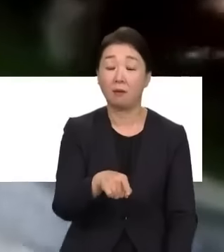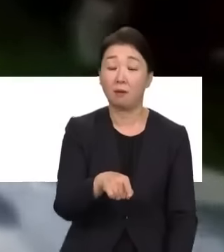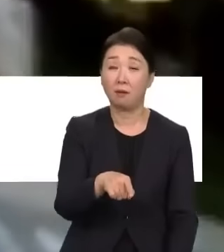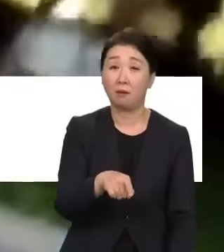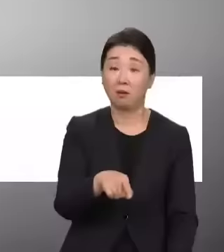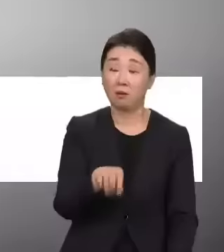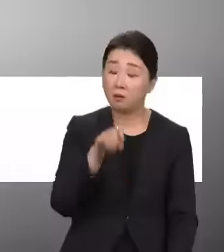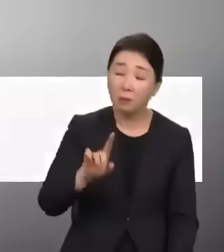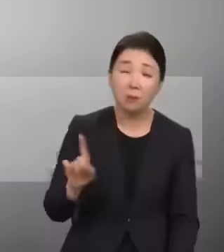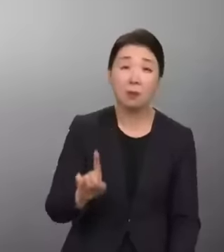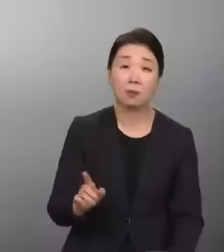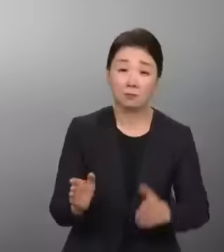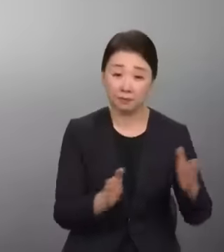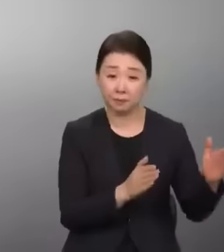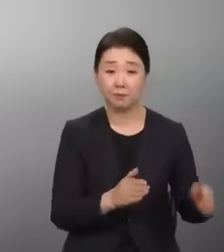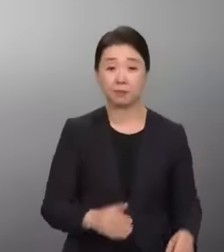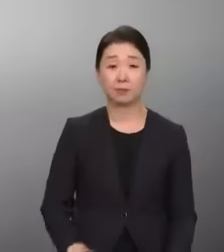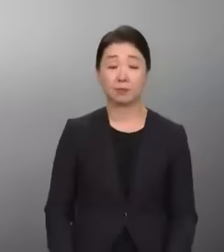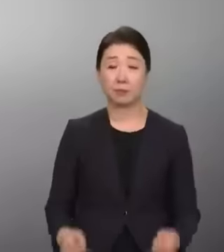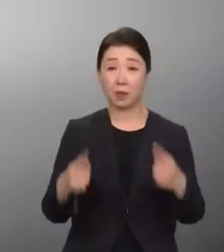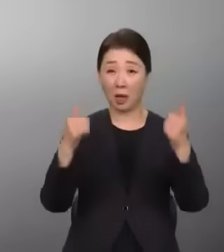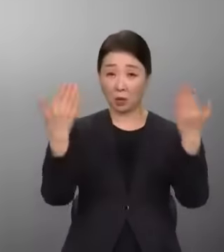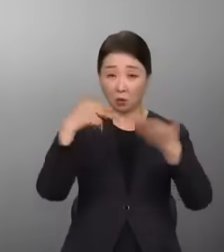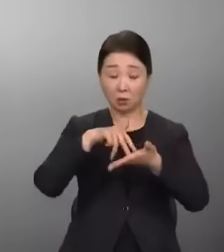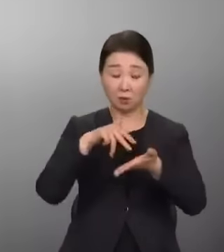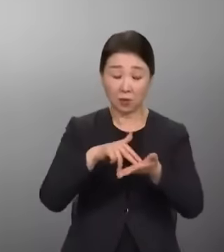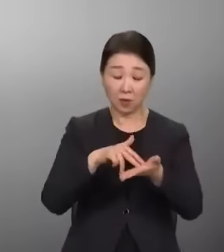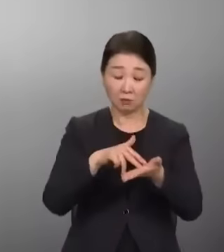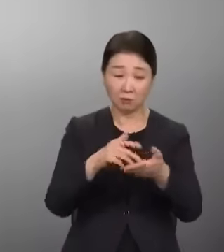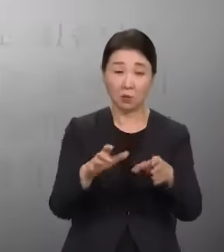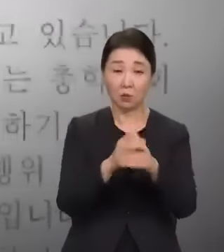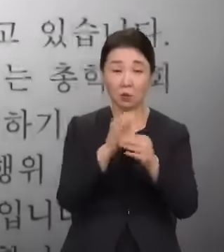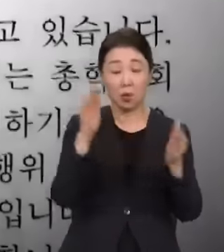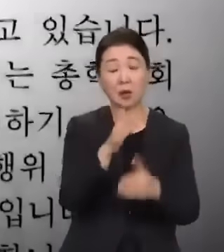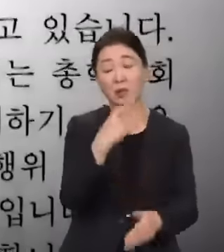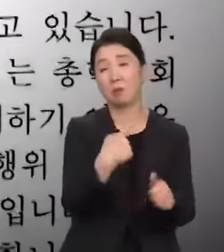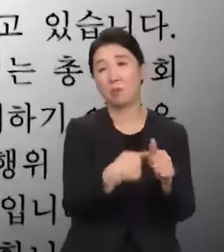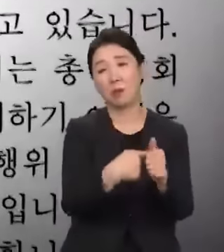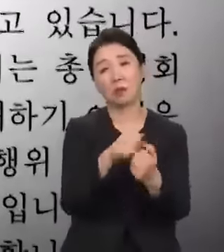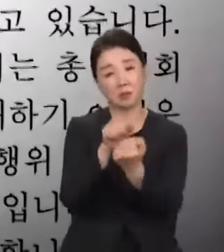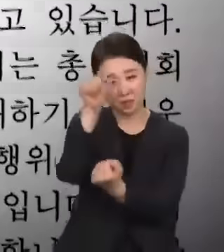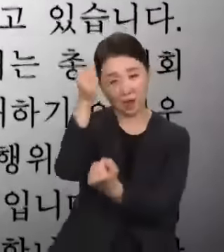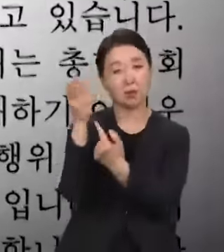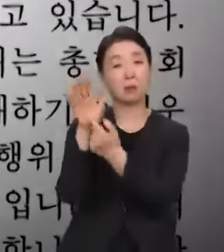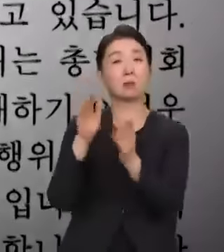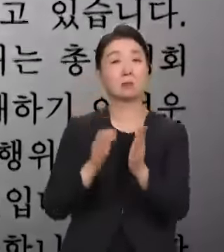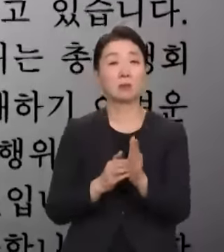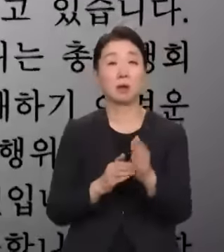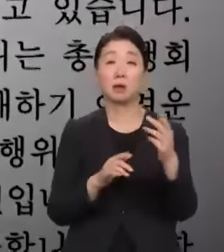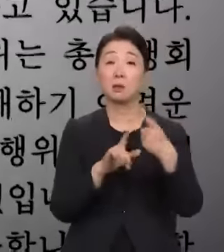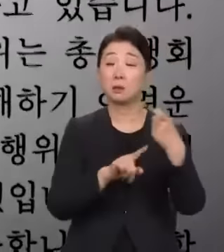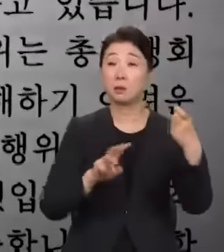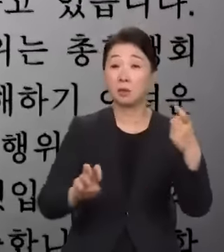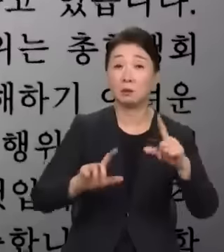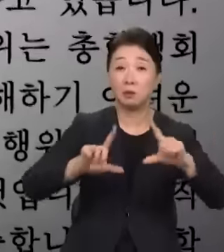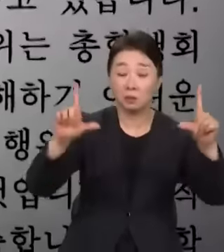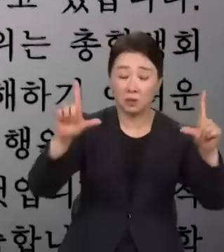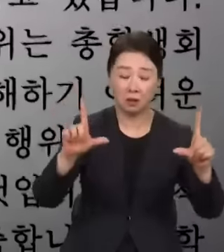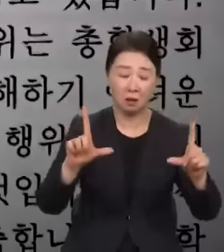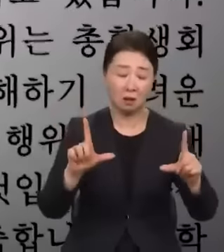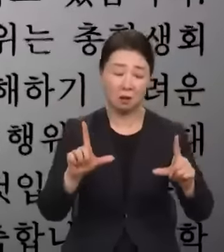그런 소리 좀. 동덕여대 측은 총학생회를 비판하는 입장문을 또 냈습니다. 지난달 30일 총학생회가